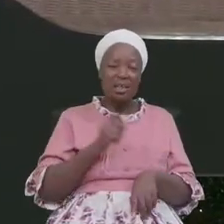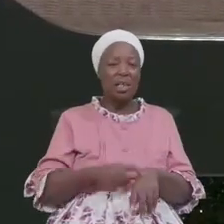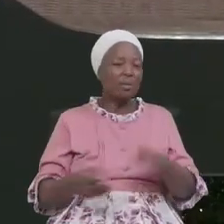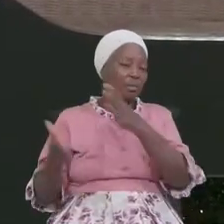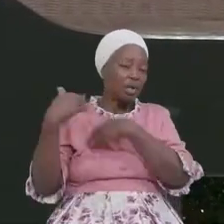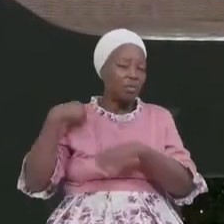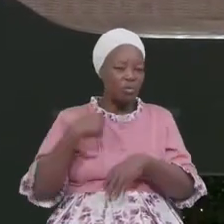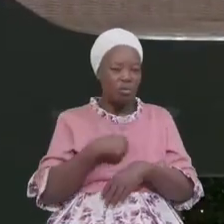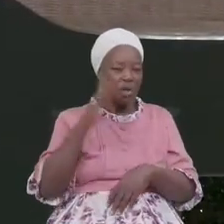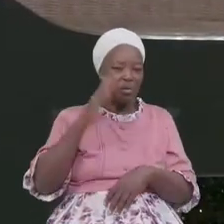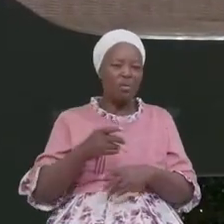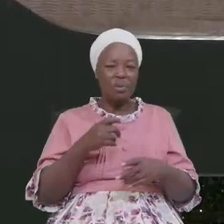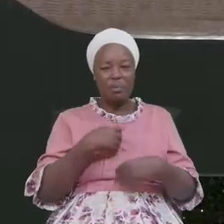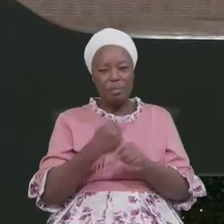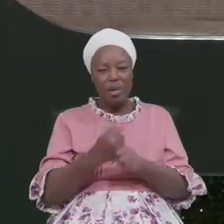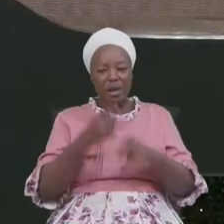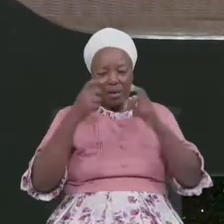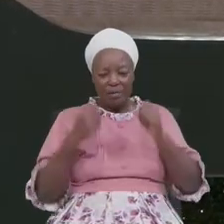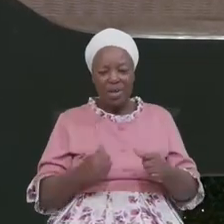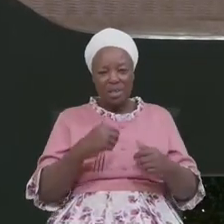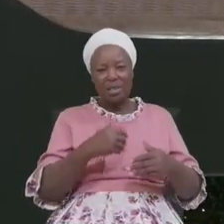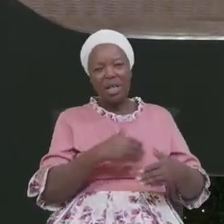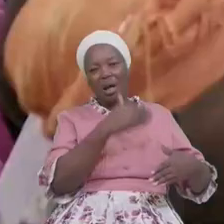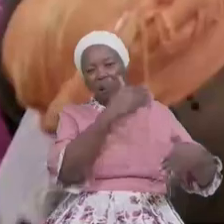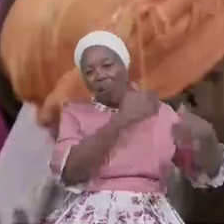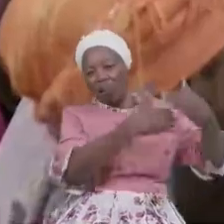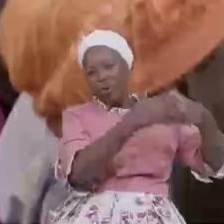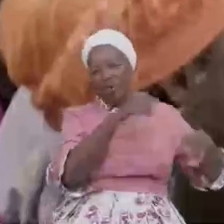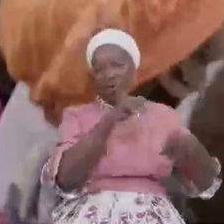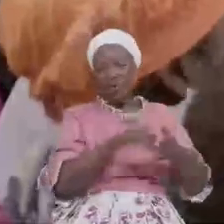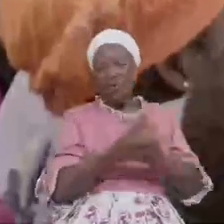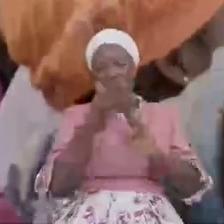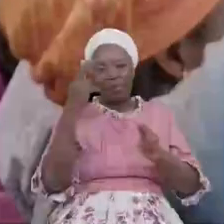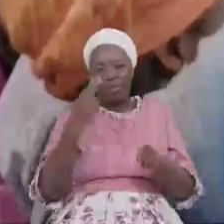nous allons faire un progrès plus rapide au nom de Jésus.